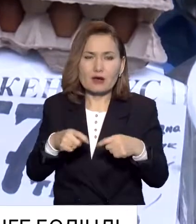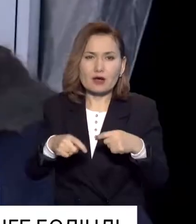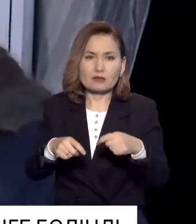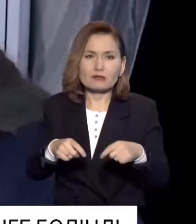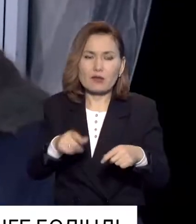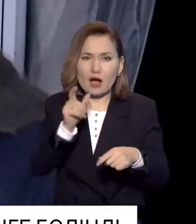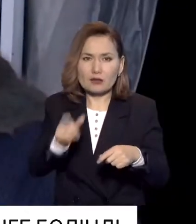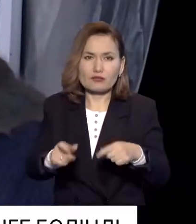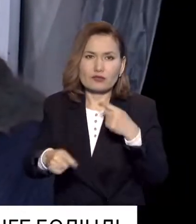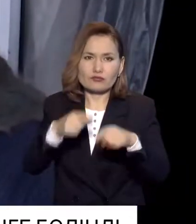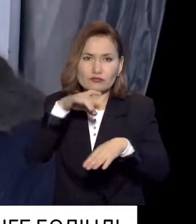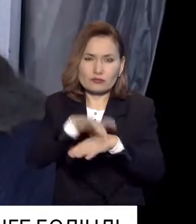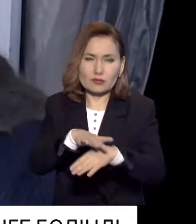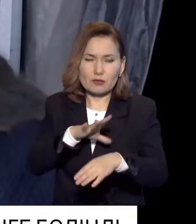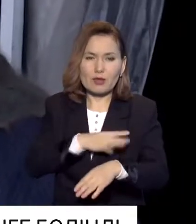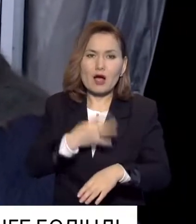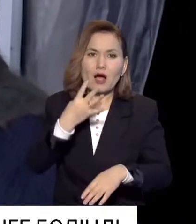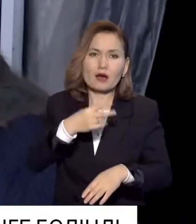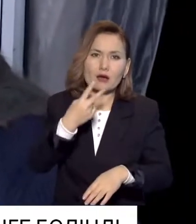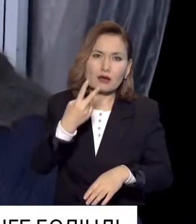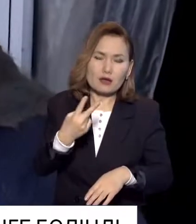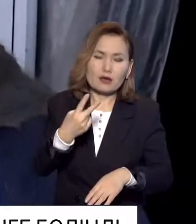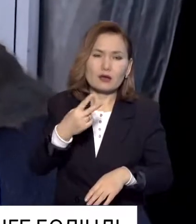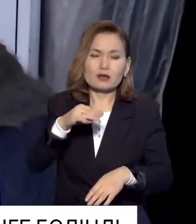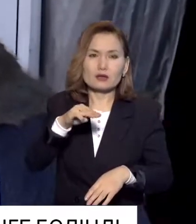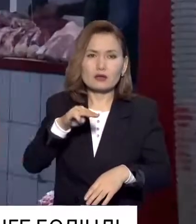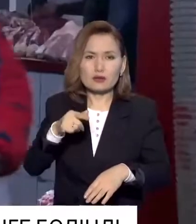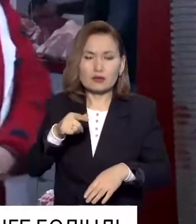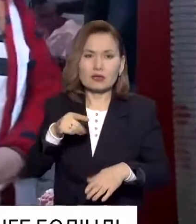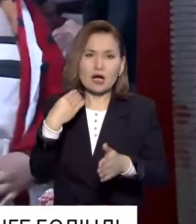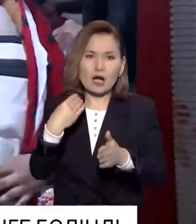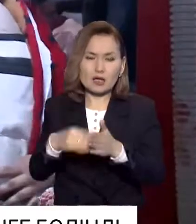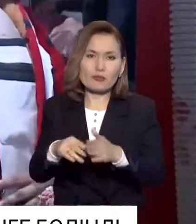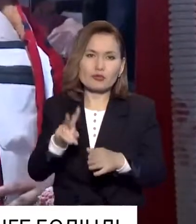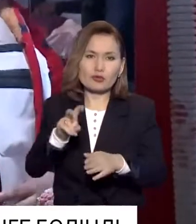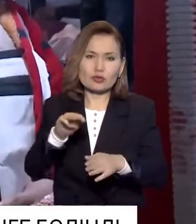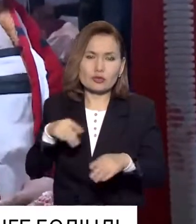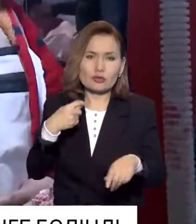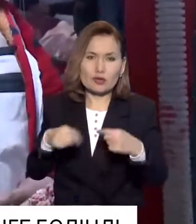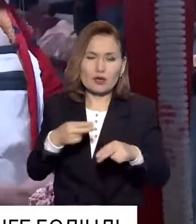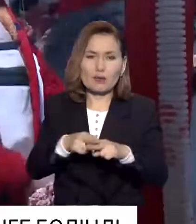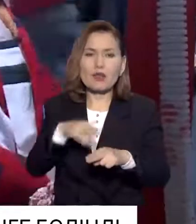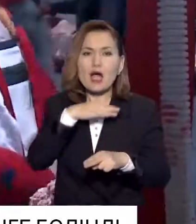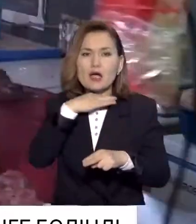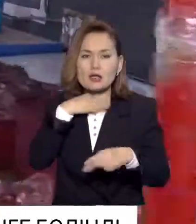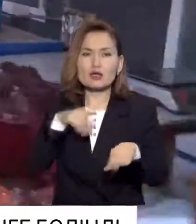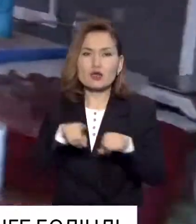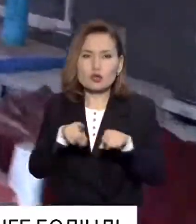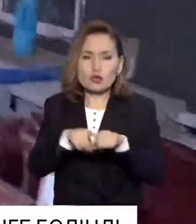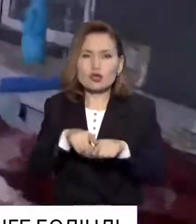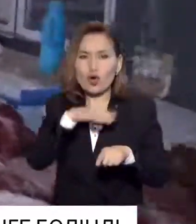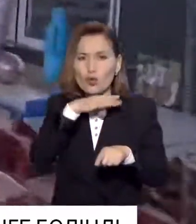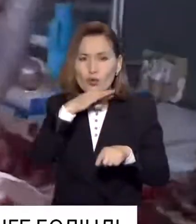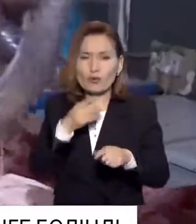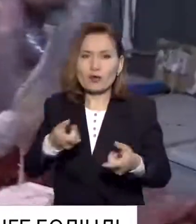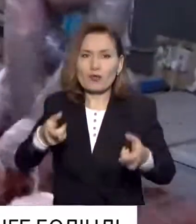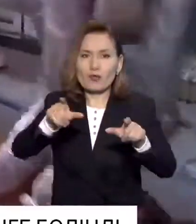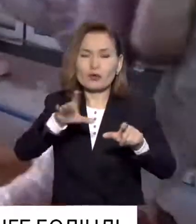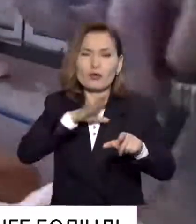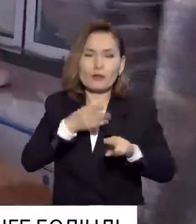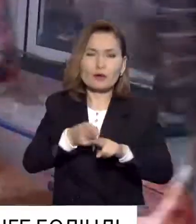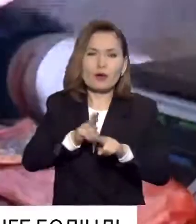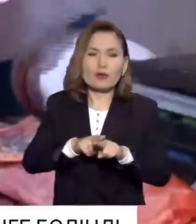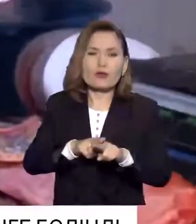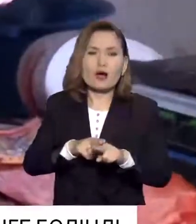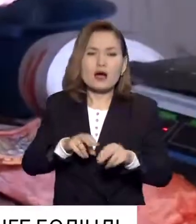кезікті. 42-ден аламыз, 2-3 теңге қойып сатамыз. Ет сататындар да құйтырқы әрекетке көшкен, сөрелерде баға жазылмаған,